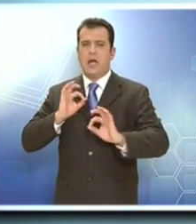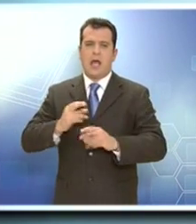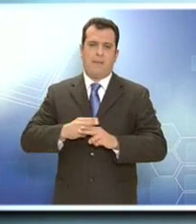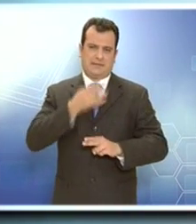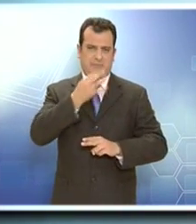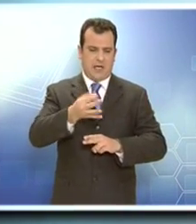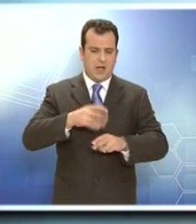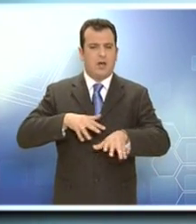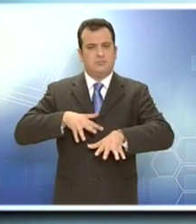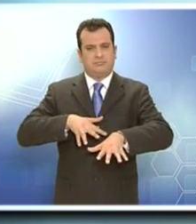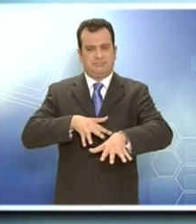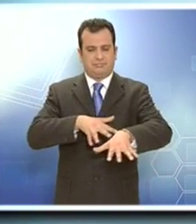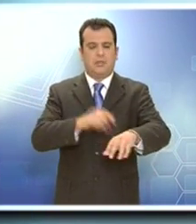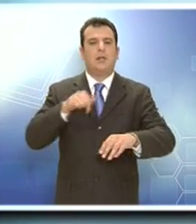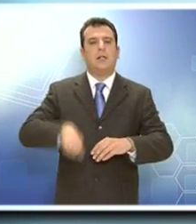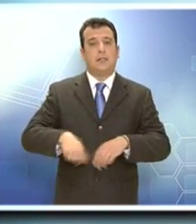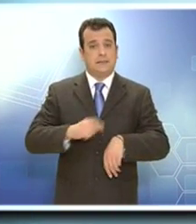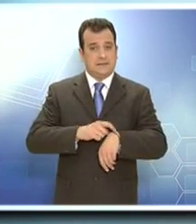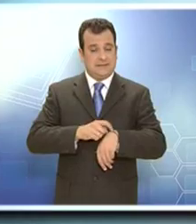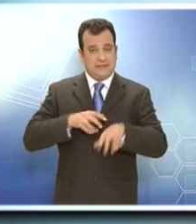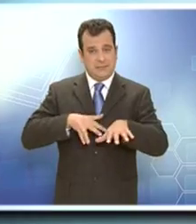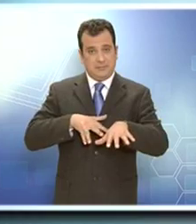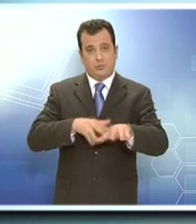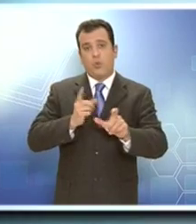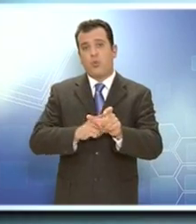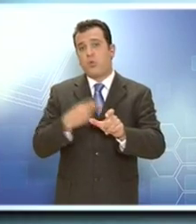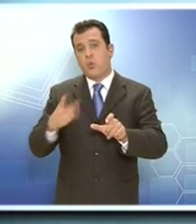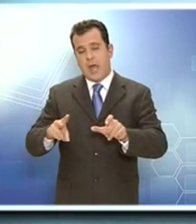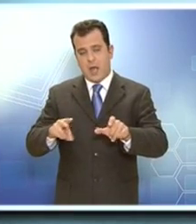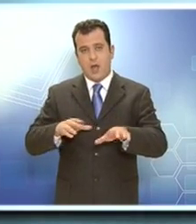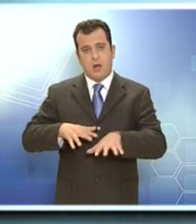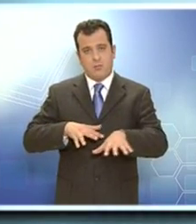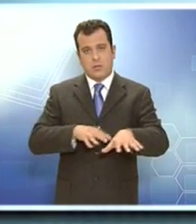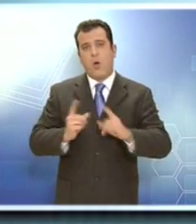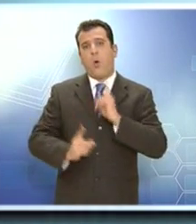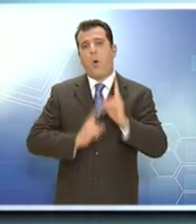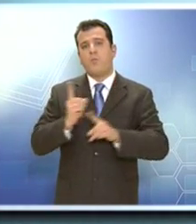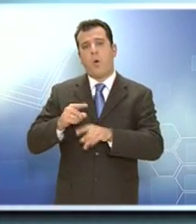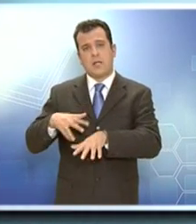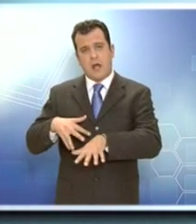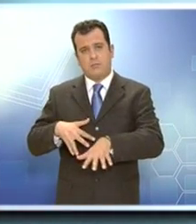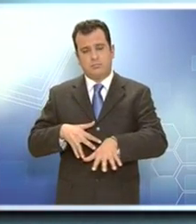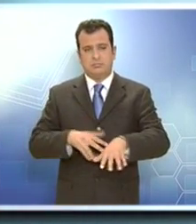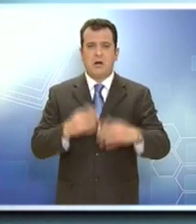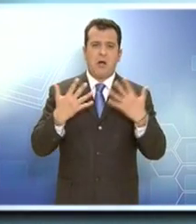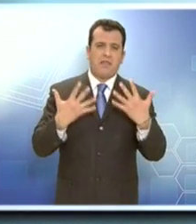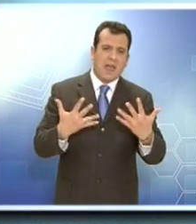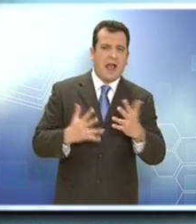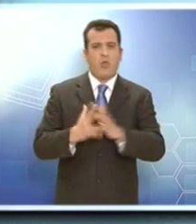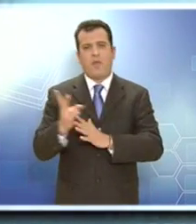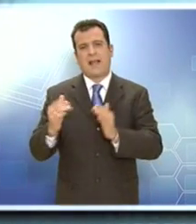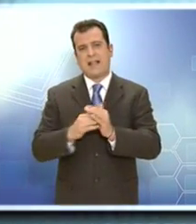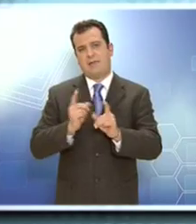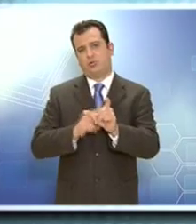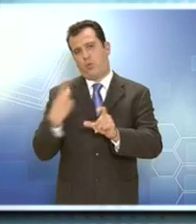οι συμμετέχοντες στην πορεία, ενώ την ίδια στιγμή η πορεία του Κομμουνιστικού Κόμματος που έγινε στην Ομόνια έχει περίπου 10 με